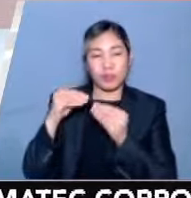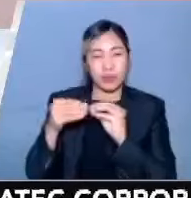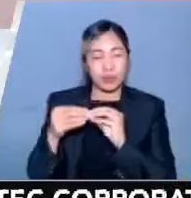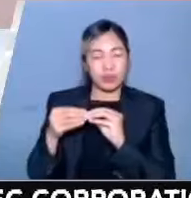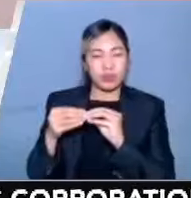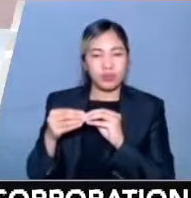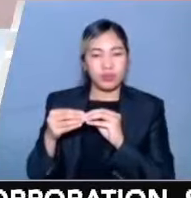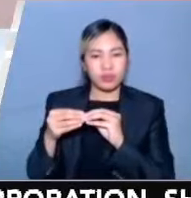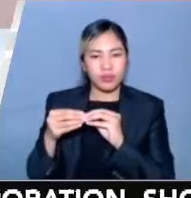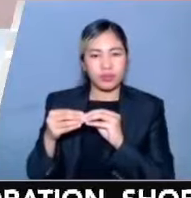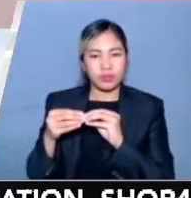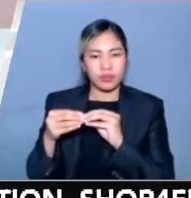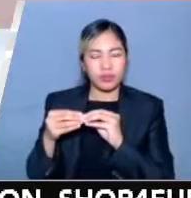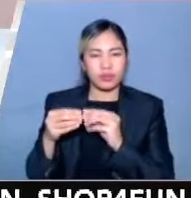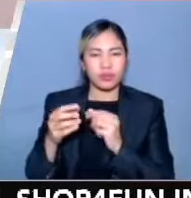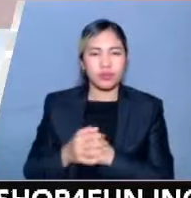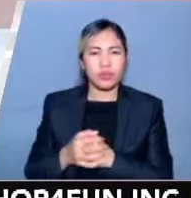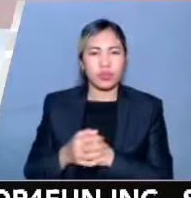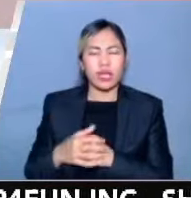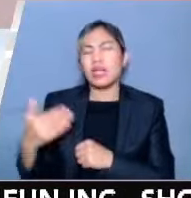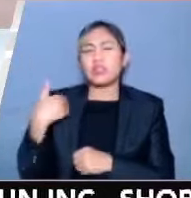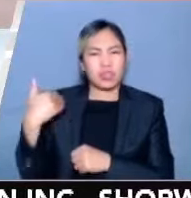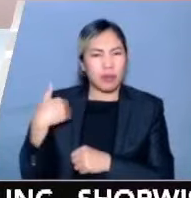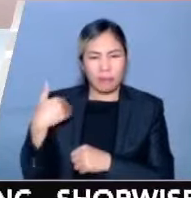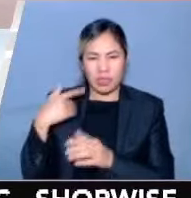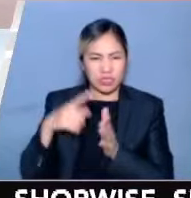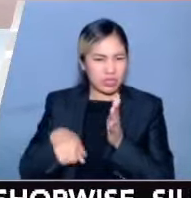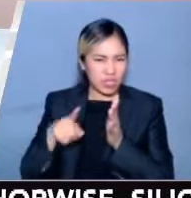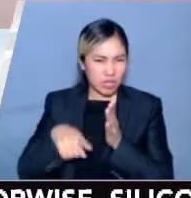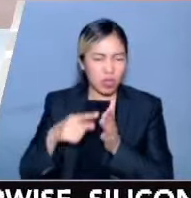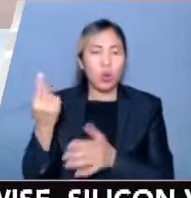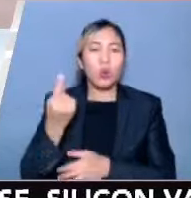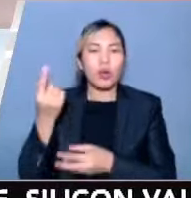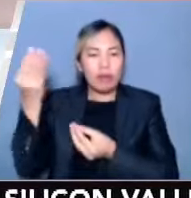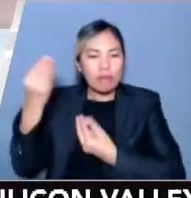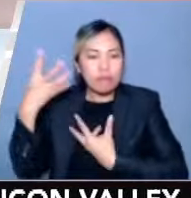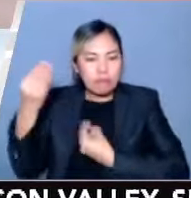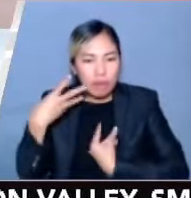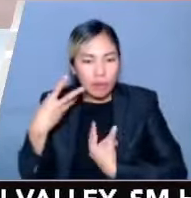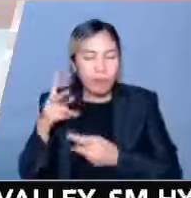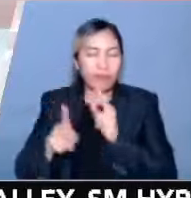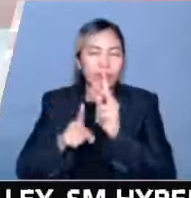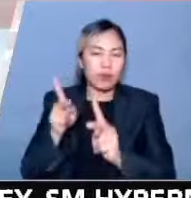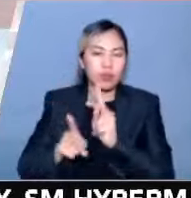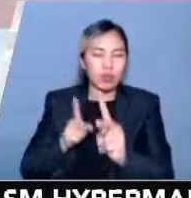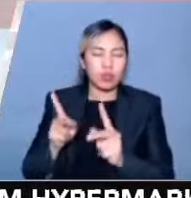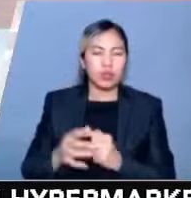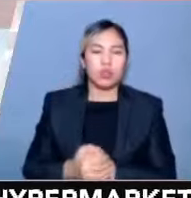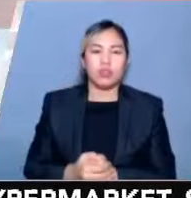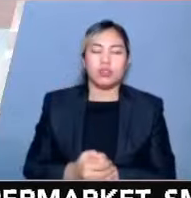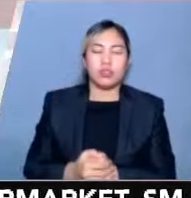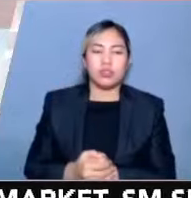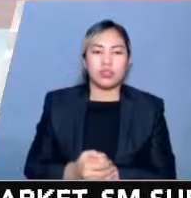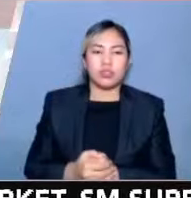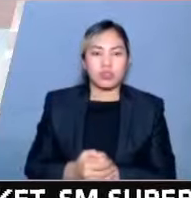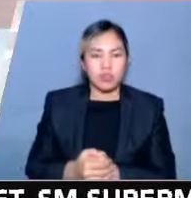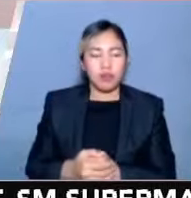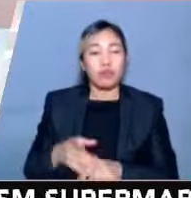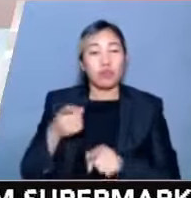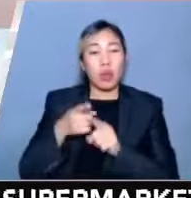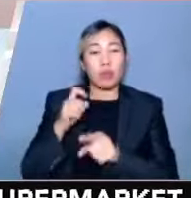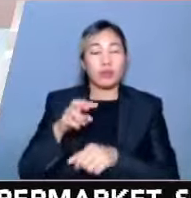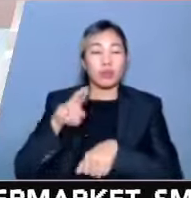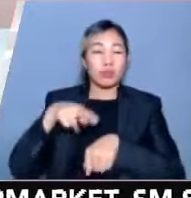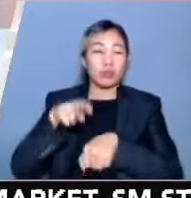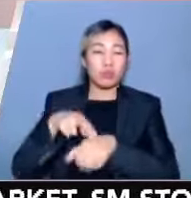this, walang validation po dito, reported lang. Opo. And then meron po kami from regional offices. Medyo